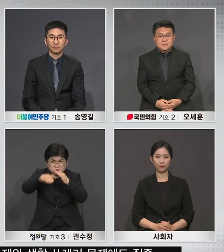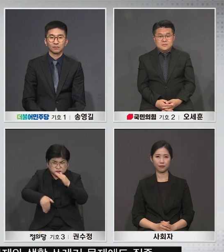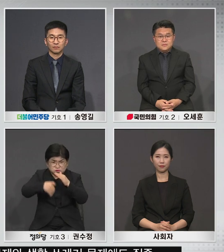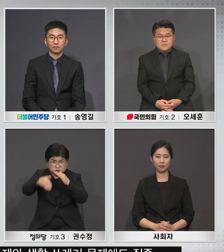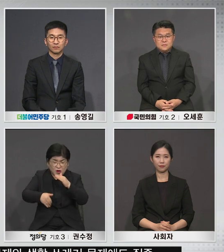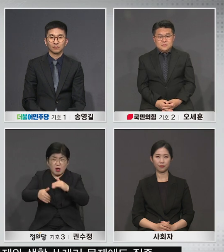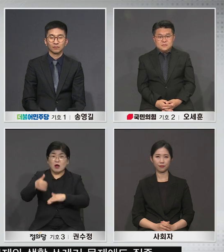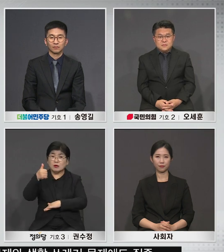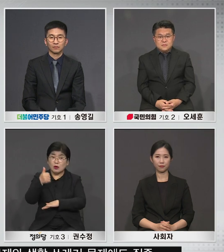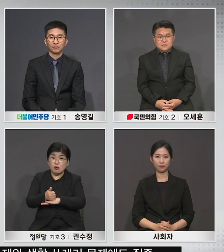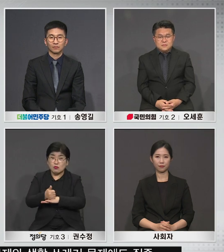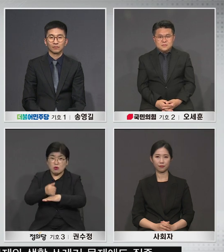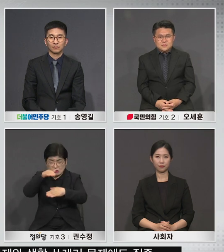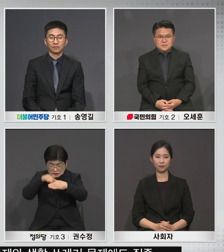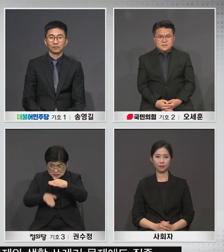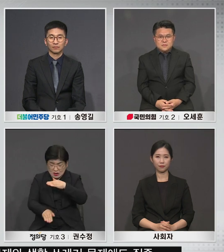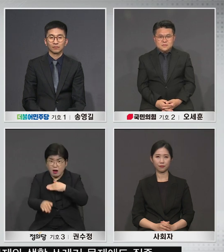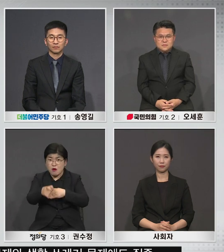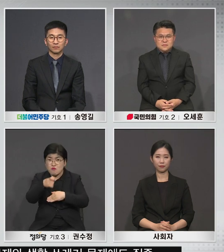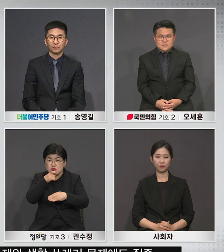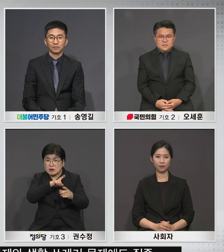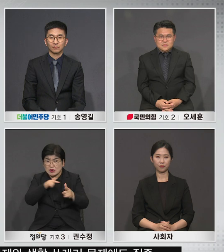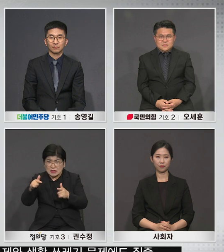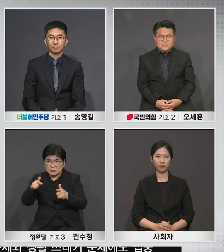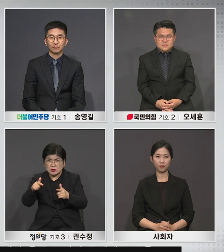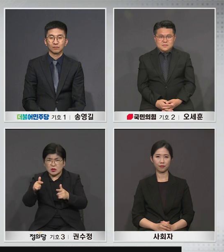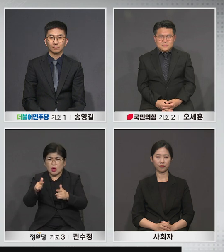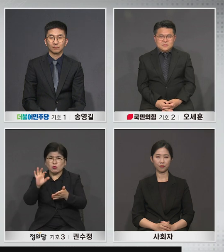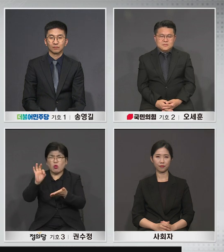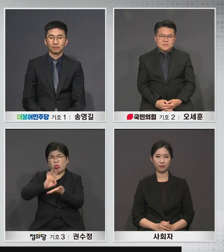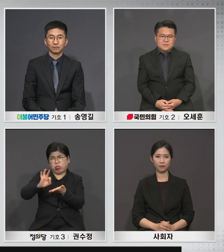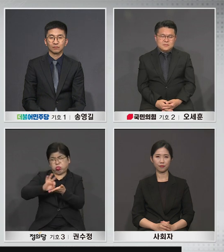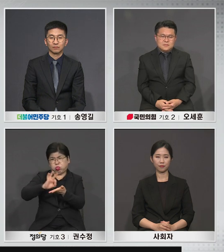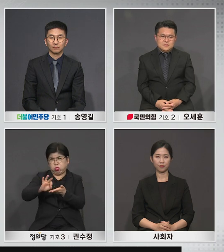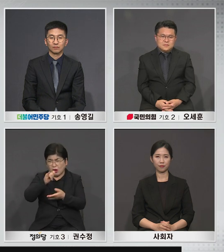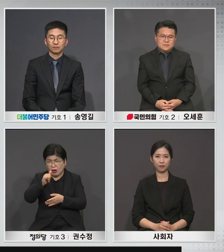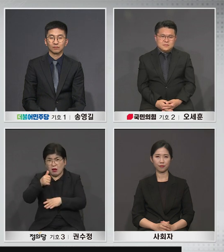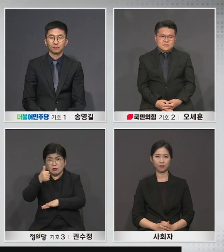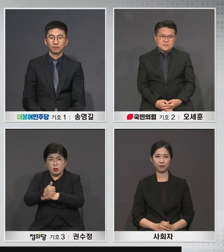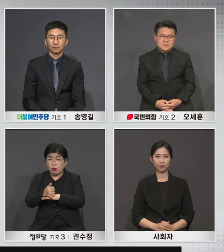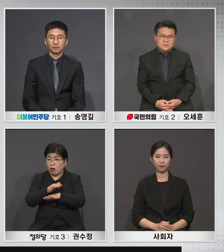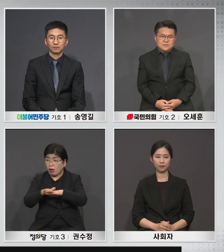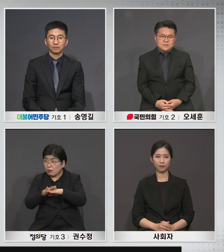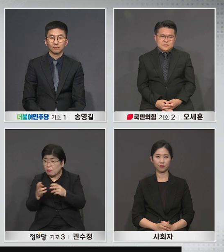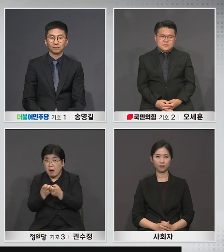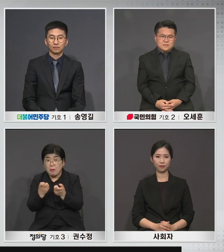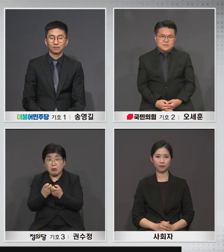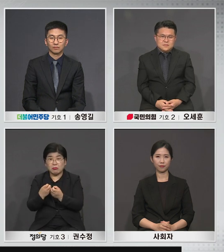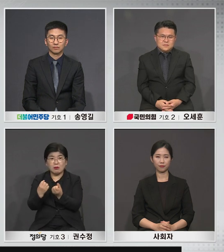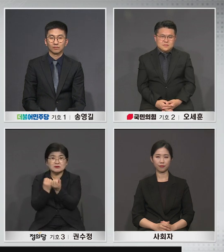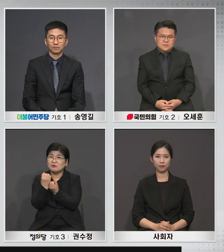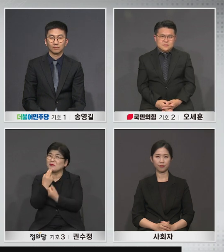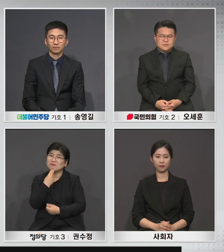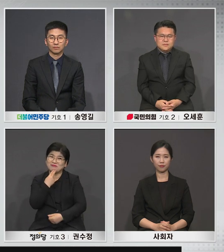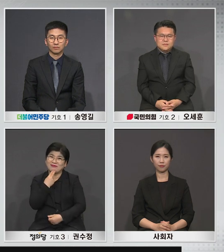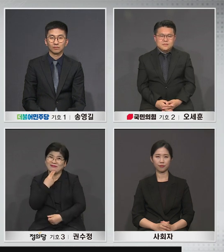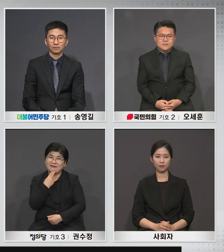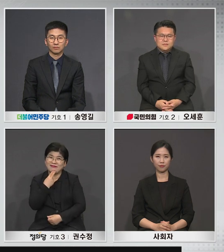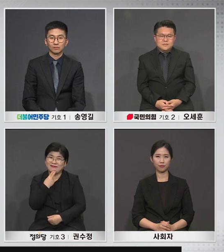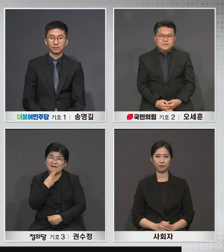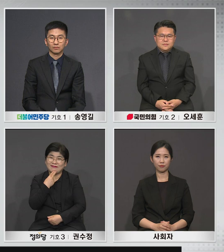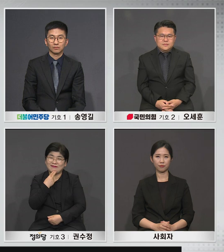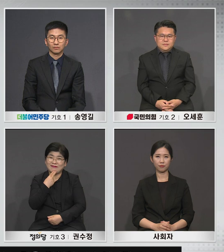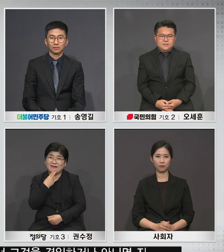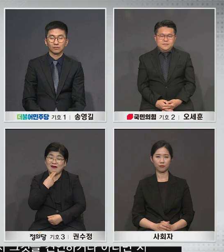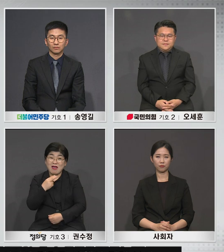아니면 지하 용수를 퍼내기 위해서라도 비용이 발생할 터인데 이것과 관련된 대책이 전혀 보이지 않는다. 그리고 이렇게 많은